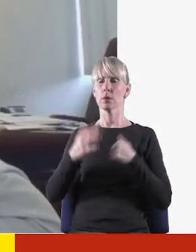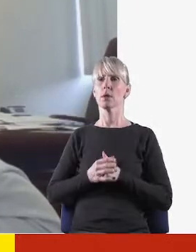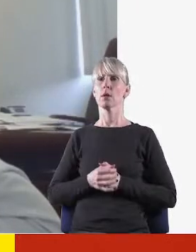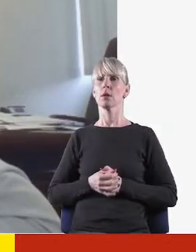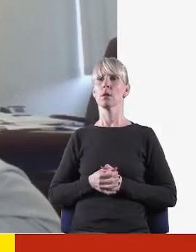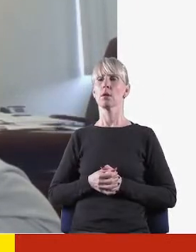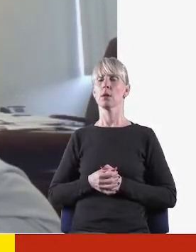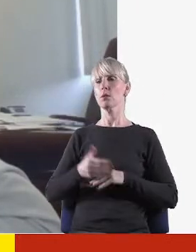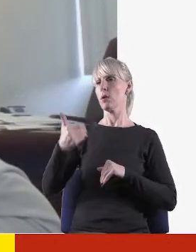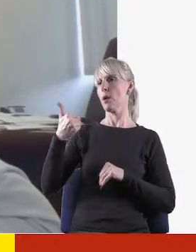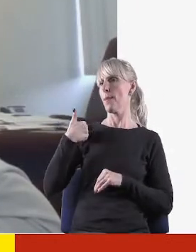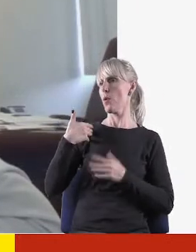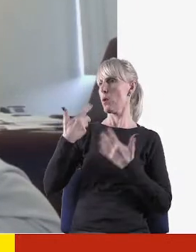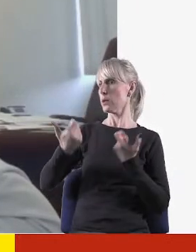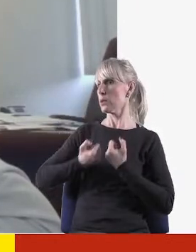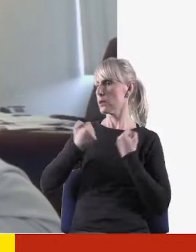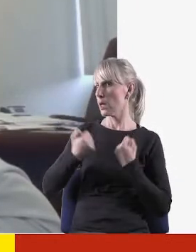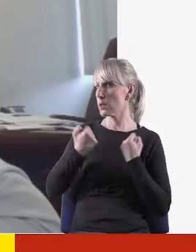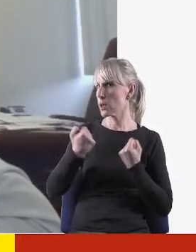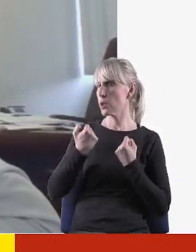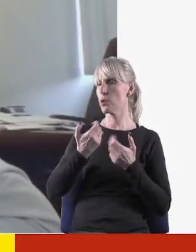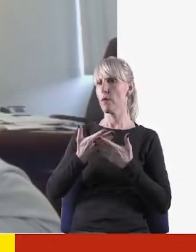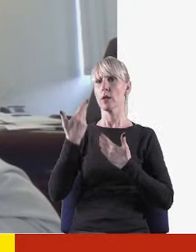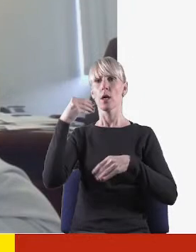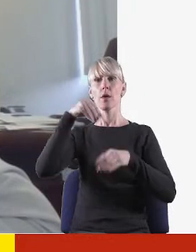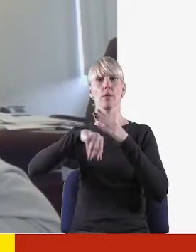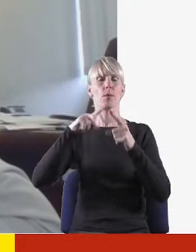były zaangażowane, miały decyzję wojewody